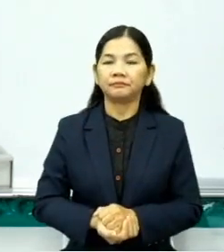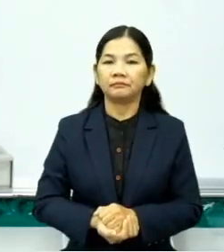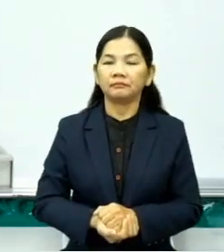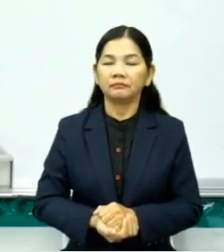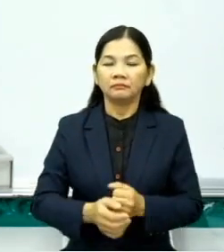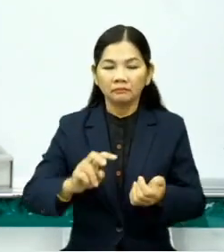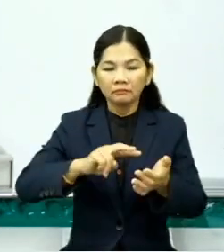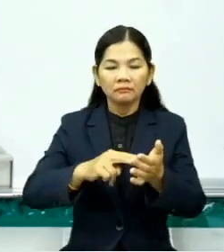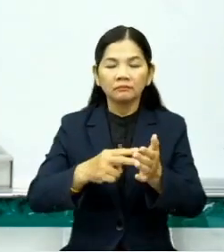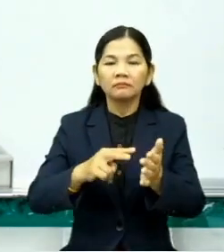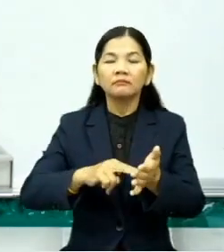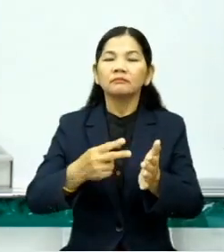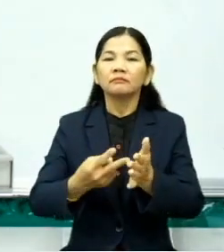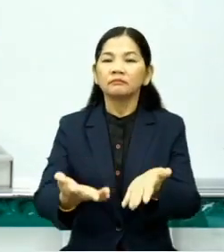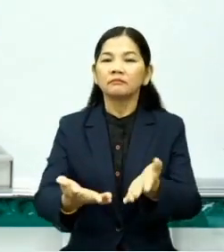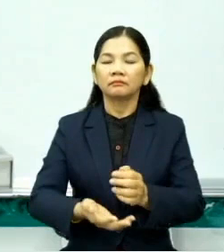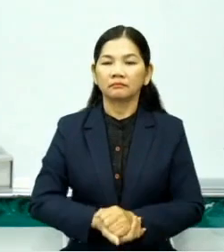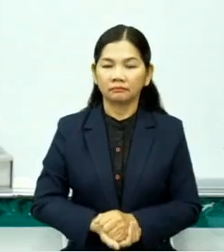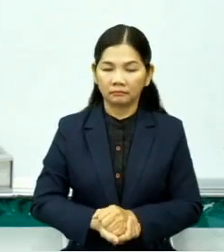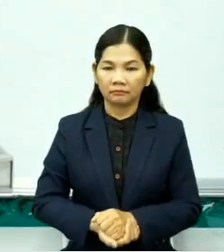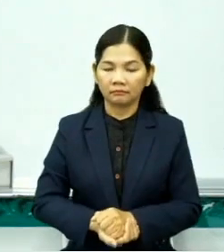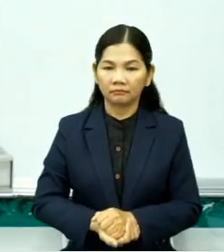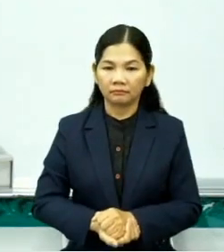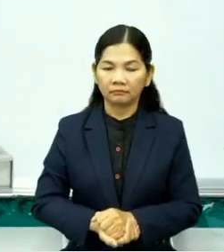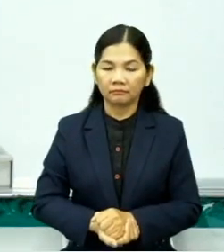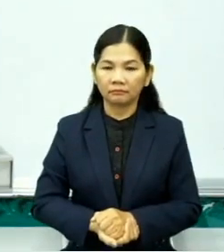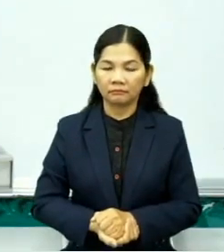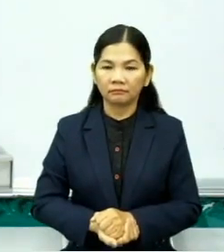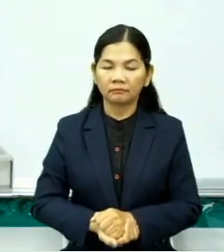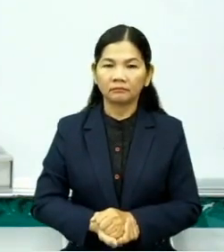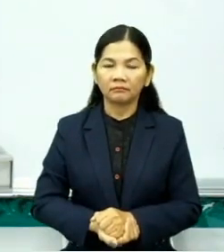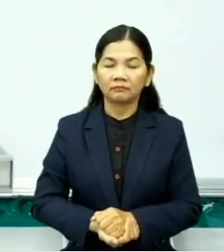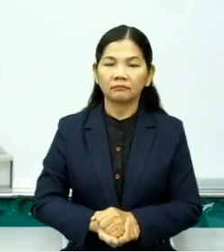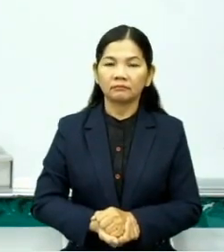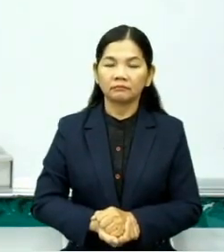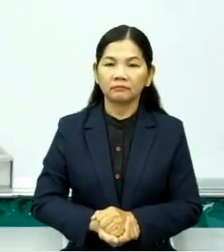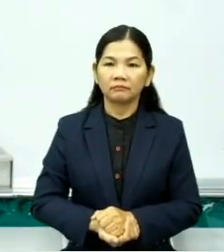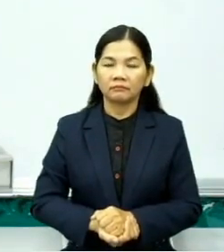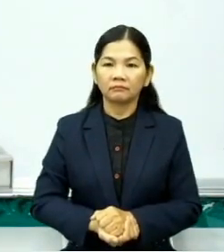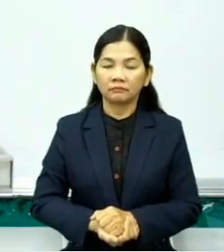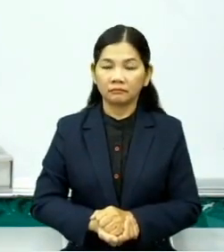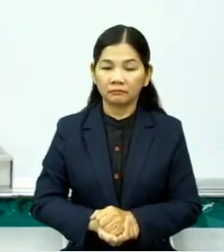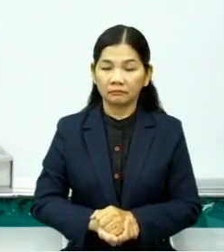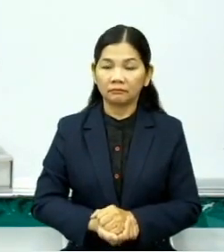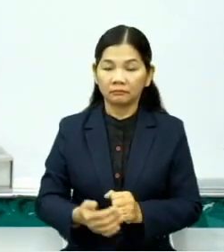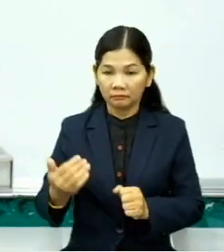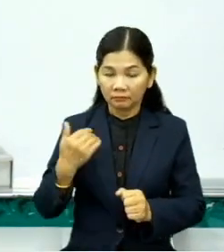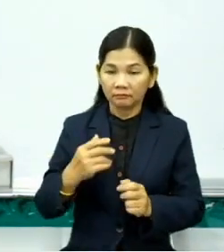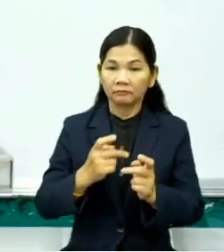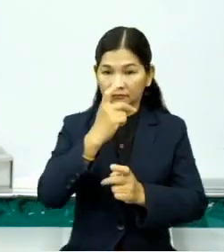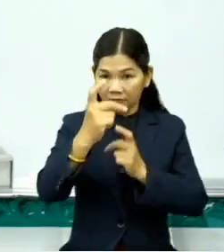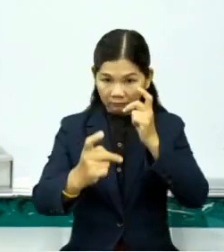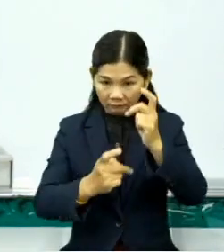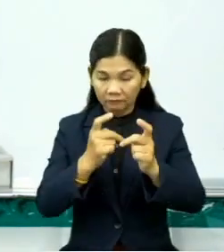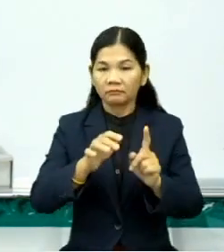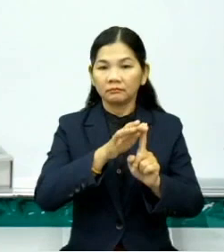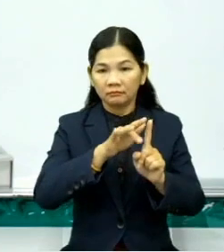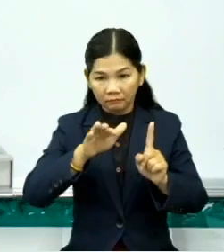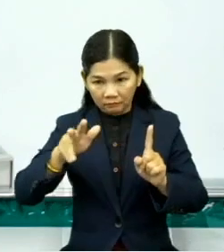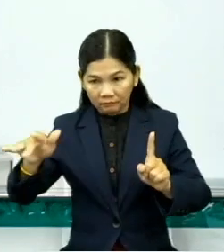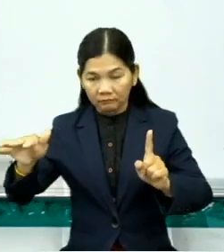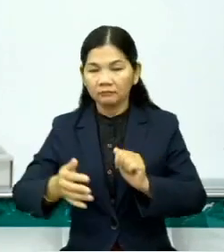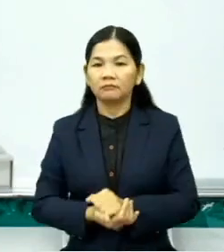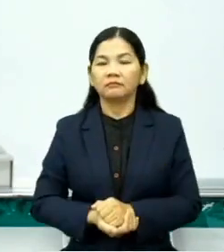ចទៅកូនដោតន្ត្រីថ្នាក់ពាក្យជានាមមានន័យថាចាមានន័យថាគ្រឿងភ្លេងណាកូនចា